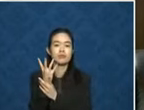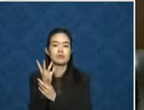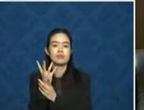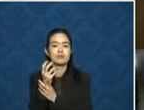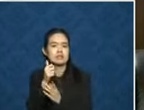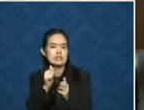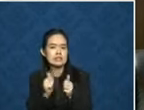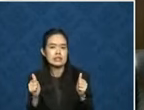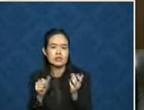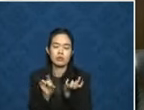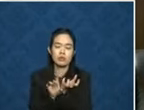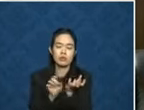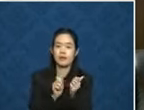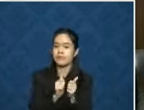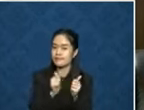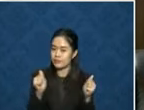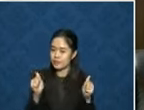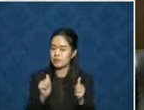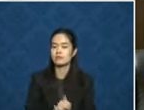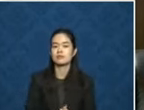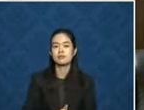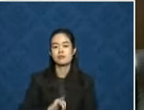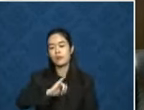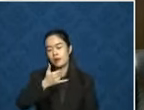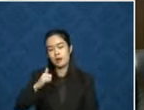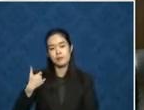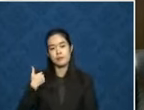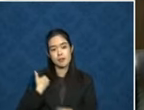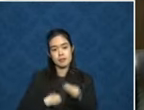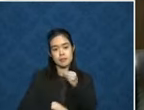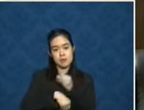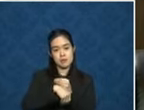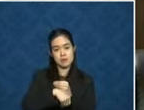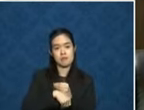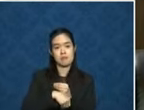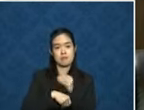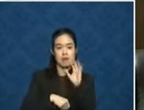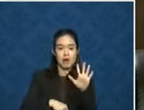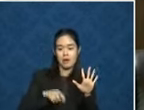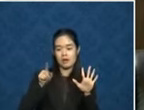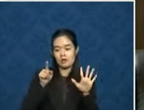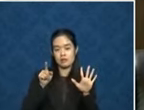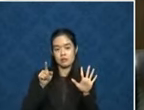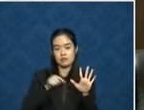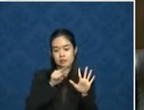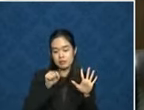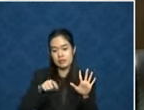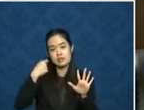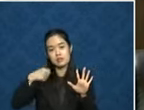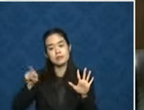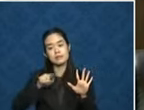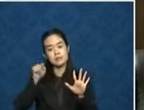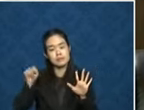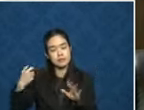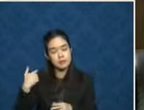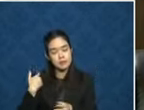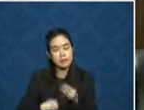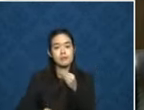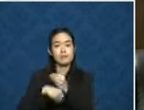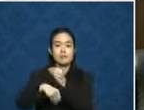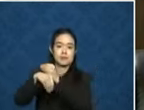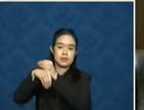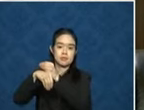ที่ดีนะครับบางครั้งเพิ่มขึ้นเป็น5เท่า10เท่าของการผลิตปกติที่พวกเราเคยเจอกัน